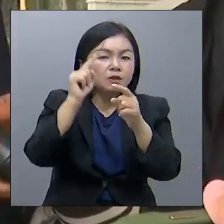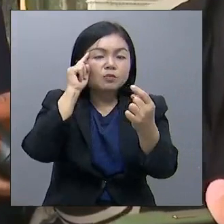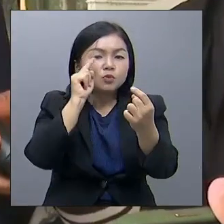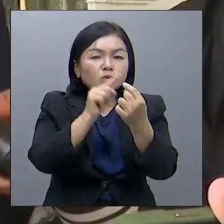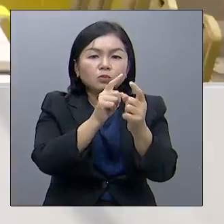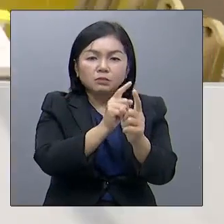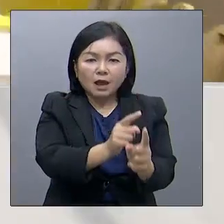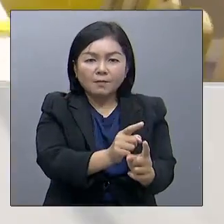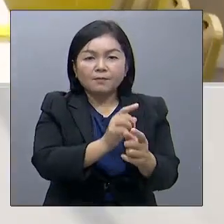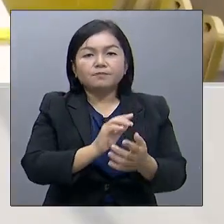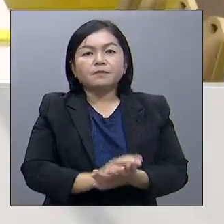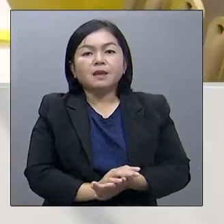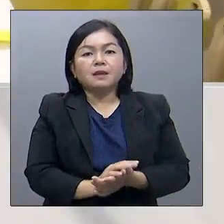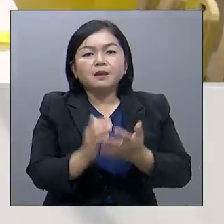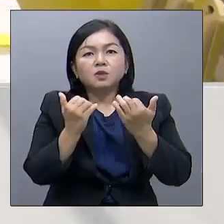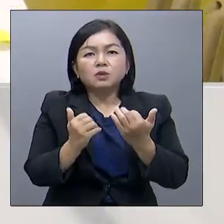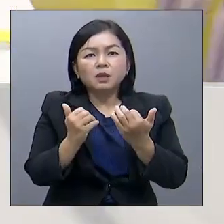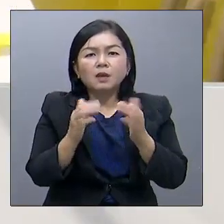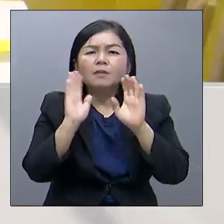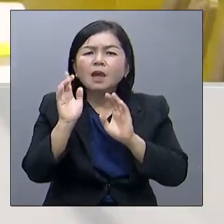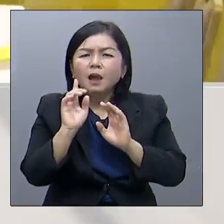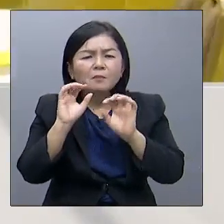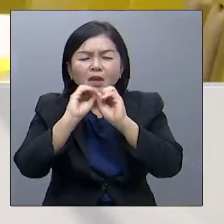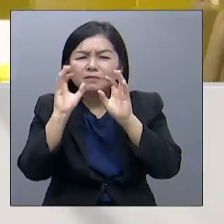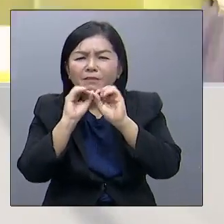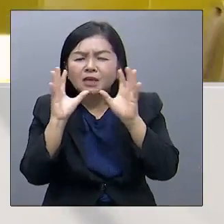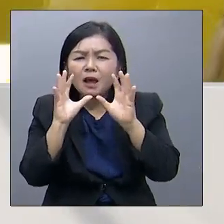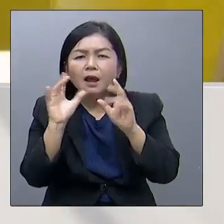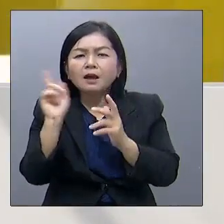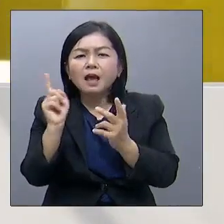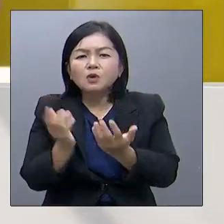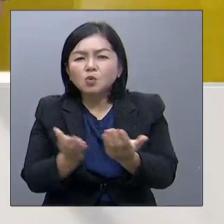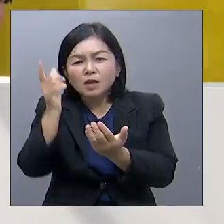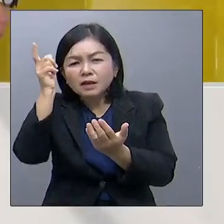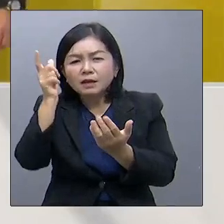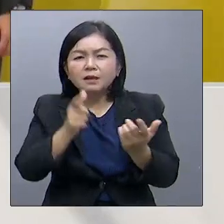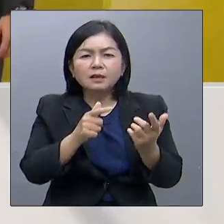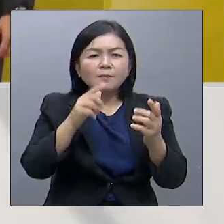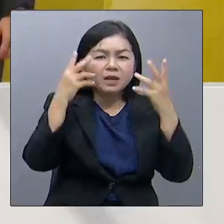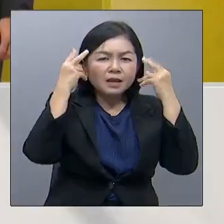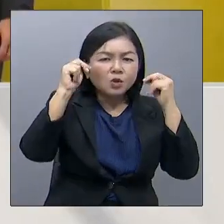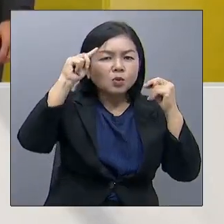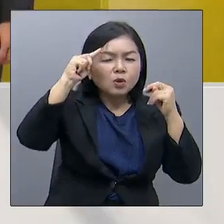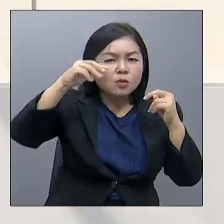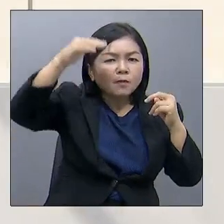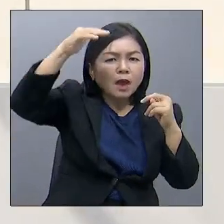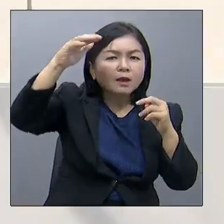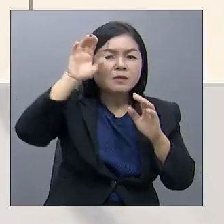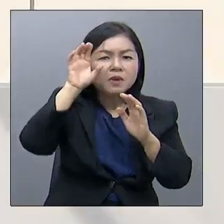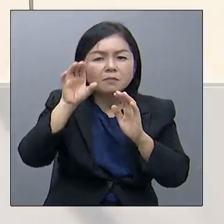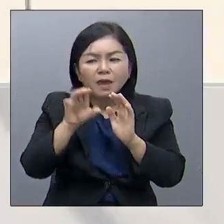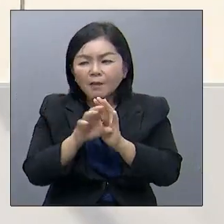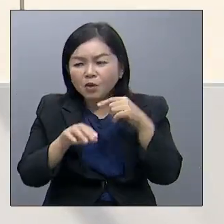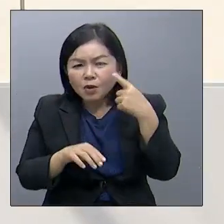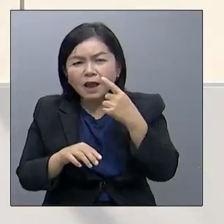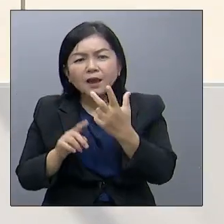หมายและระหว่างภาพซ้อนของนายกเศรษฐากับอิงแพทองธายังมีอีกภาพนึงค่ะที่ซ้อนเข้ามานั่นก็คือ